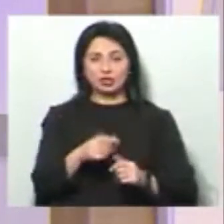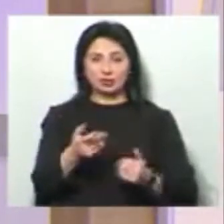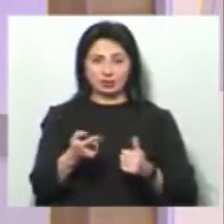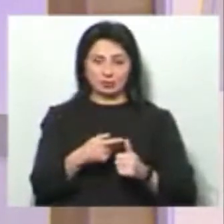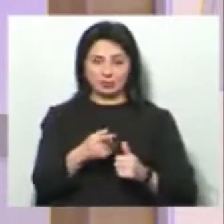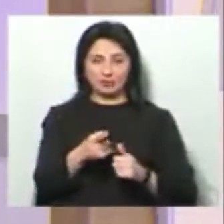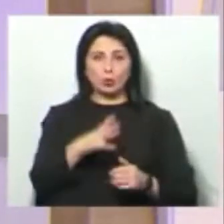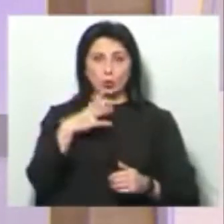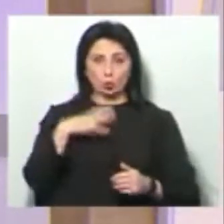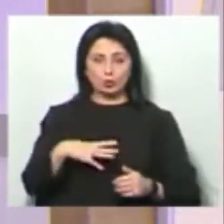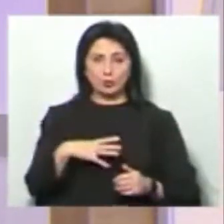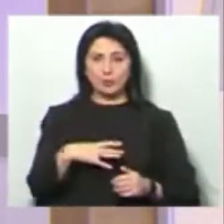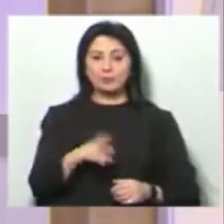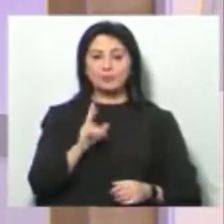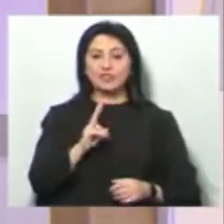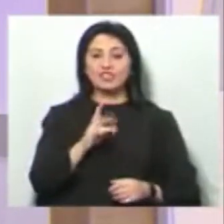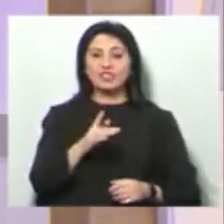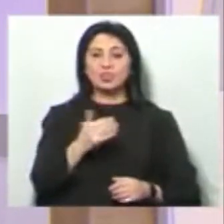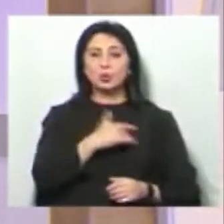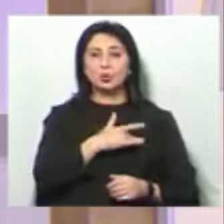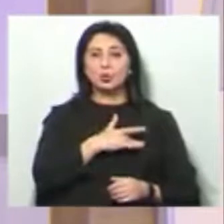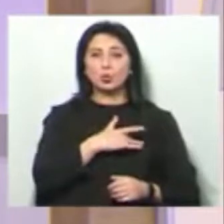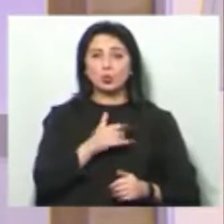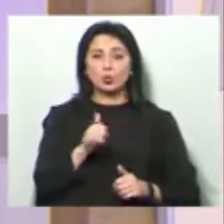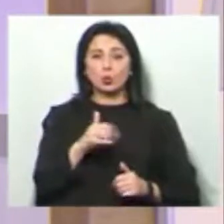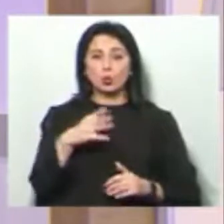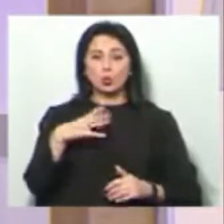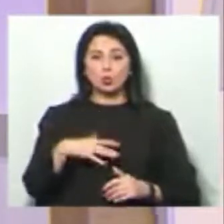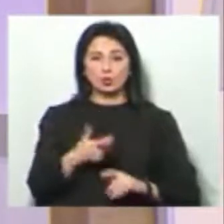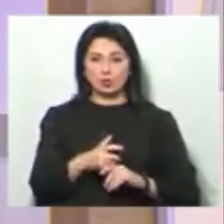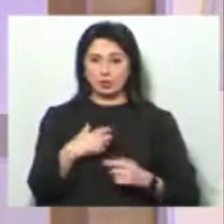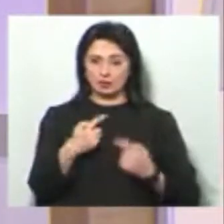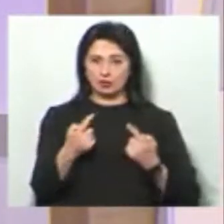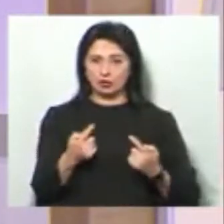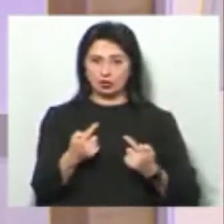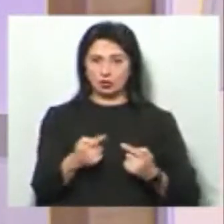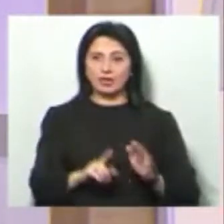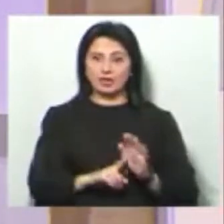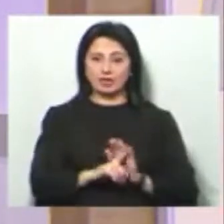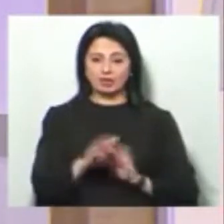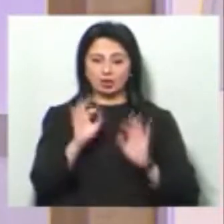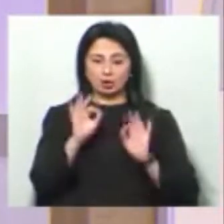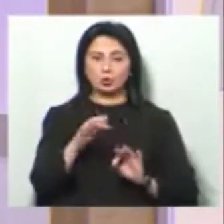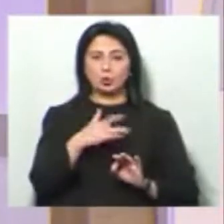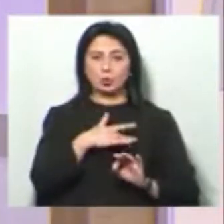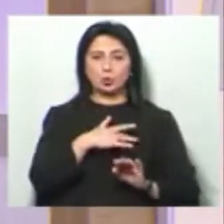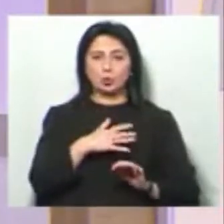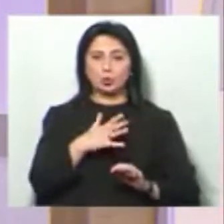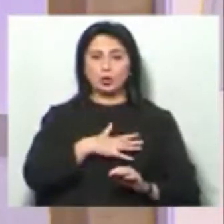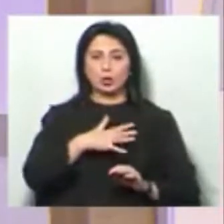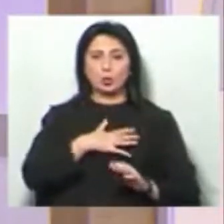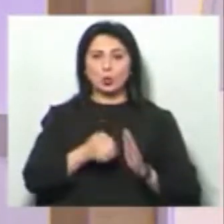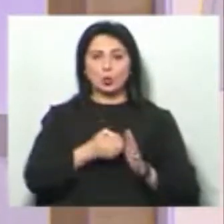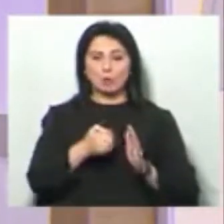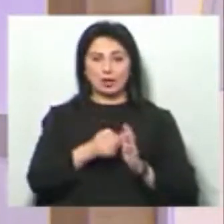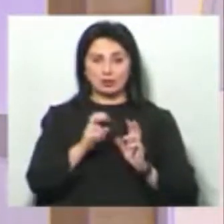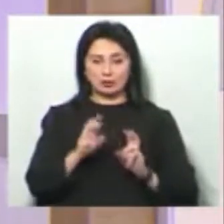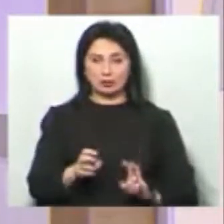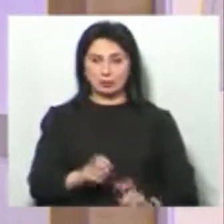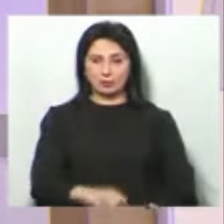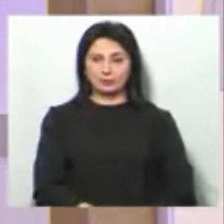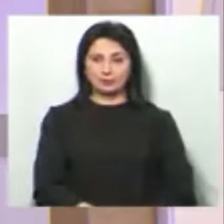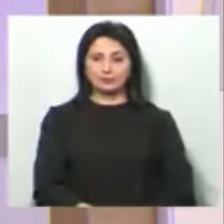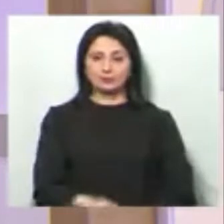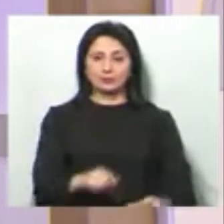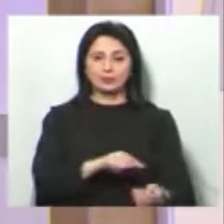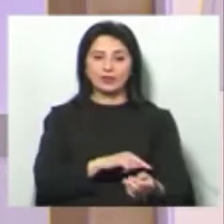მერყეობებს უძლებს და ვისი გული როგორ უძლებს, ესეც ძალიან მნიშვნელოვანია. ამიტომ დავიწყოთ სწორედ გულის უკმარისობის წვლილით, გულის